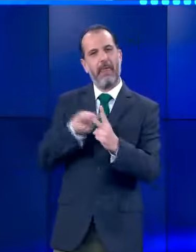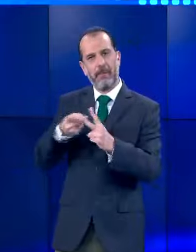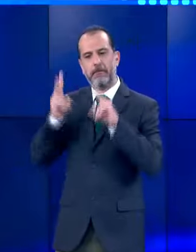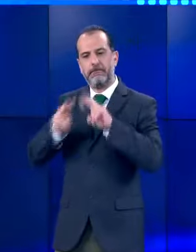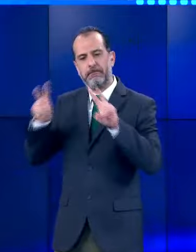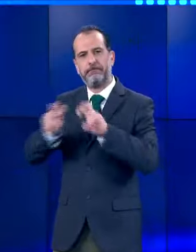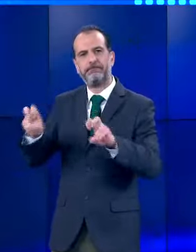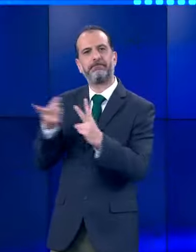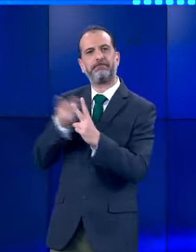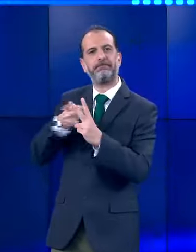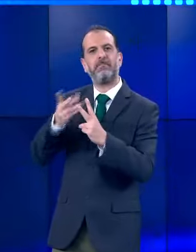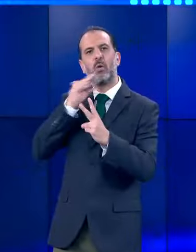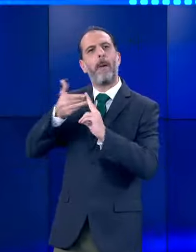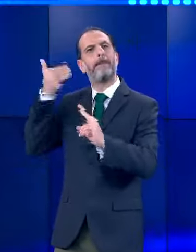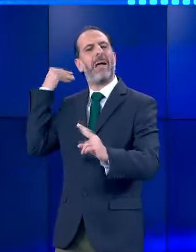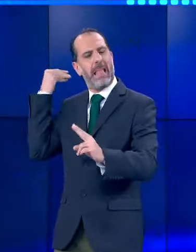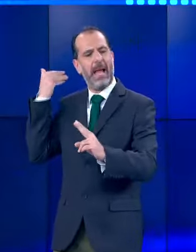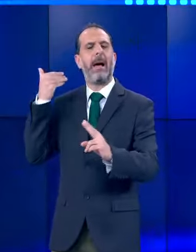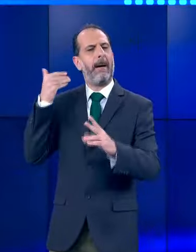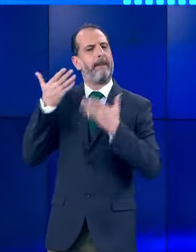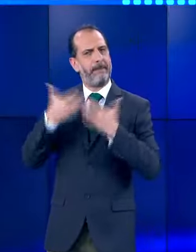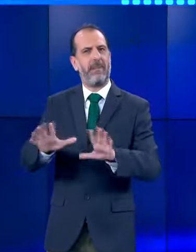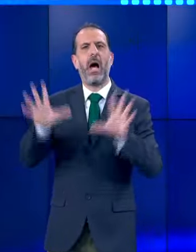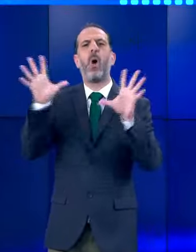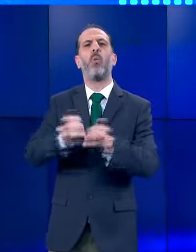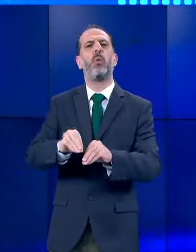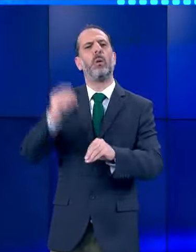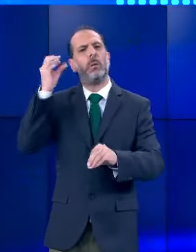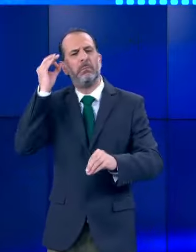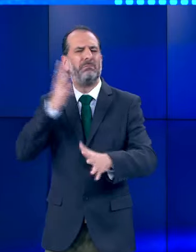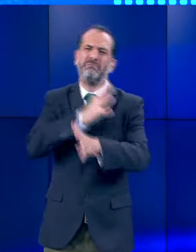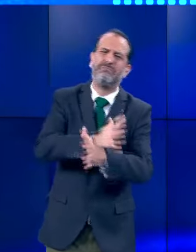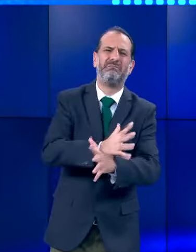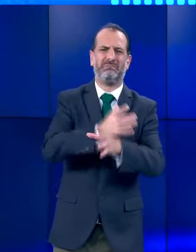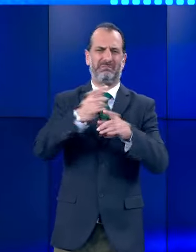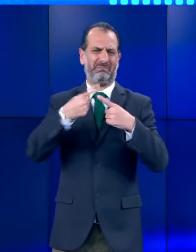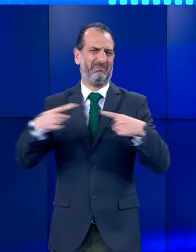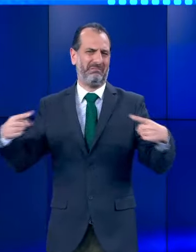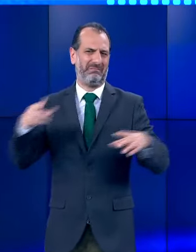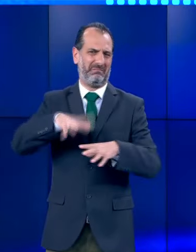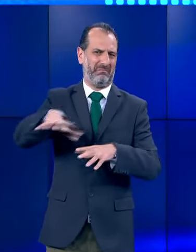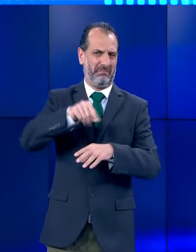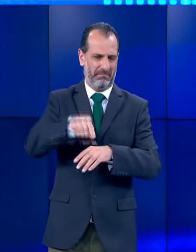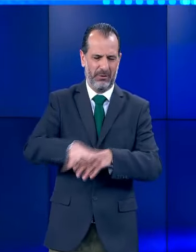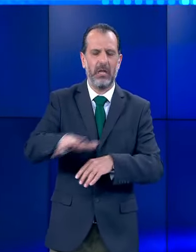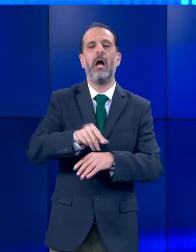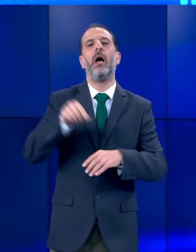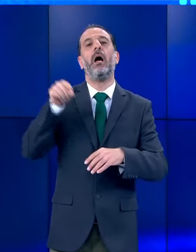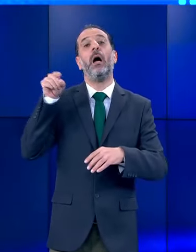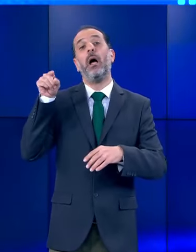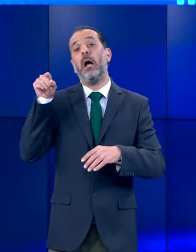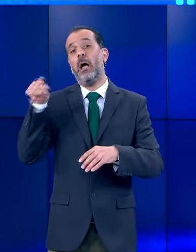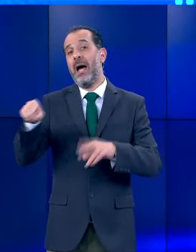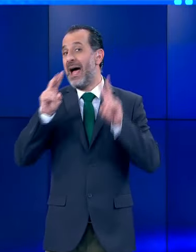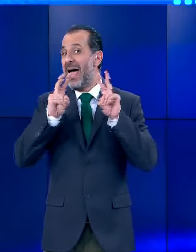αρχές για περιπτώσεις, για υποθέσεις του αντιξουσιαστικού χώρου. Τώρα, από την έρευνα πρέπει να σου πω, μέχρι στιγμής δεν έχει